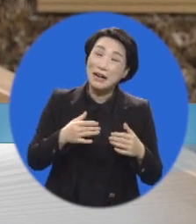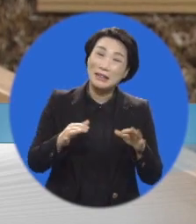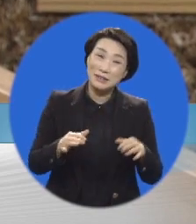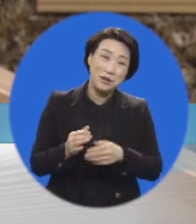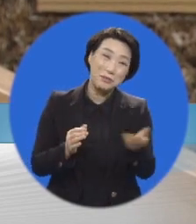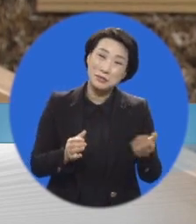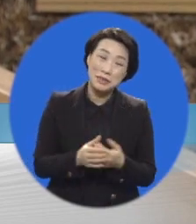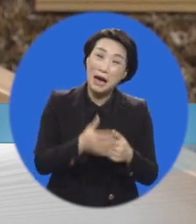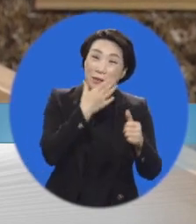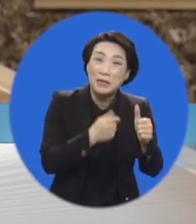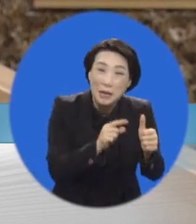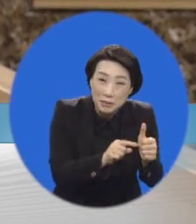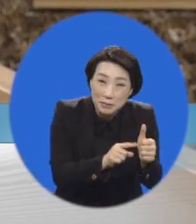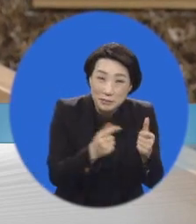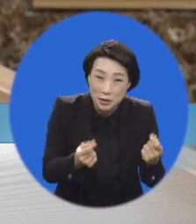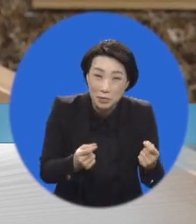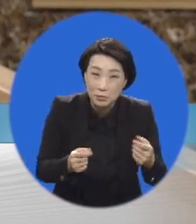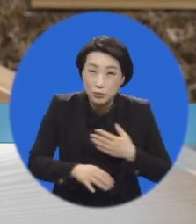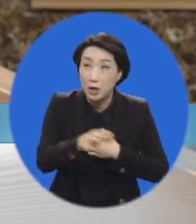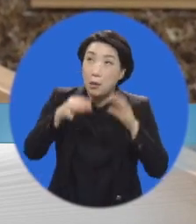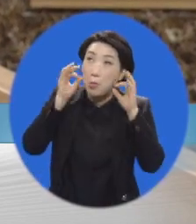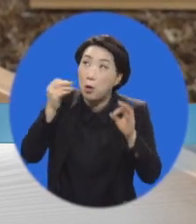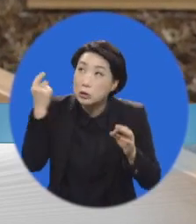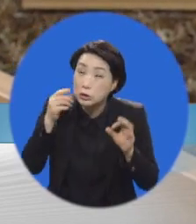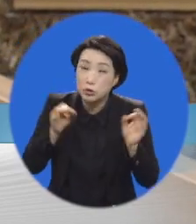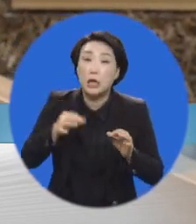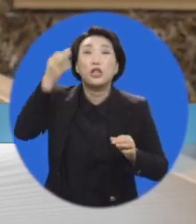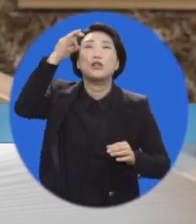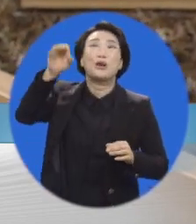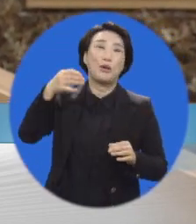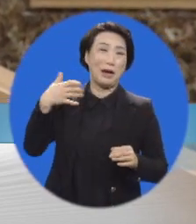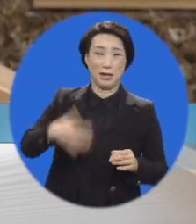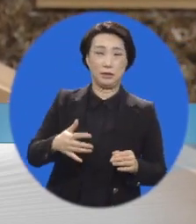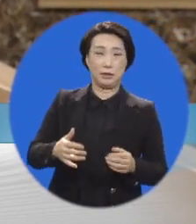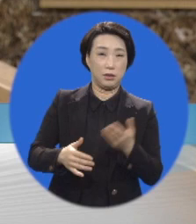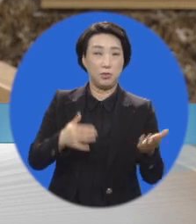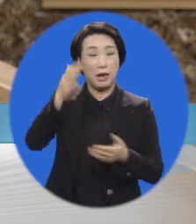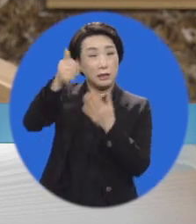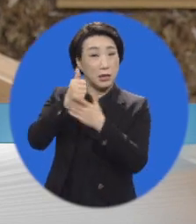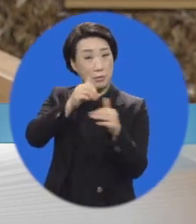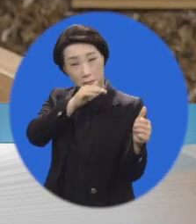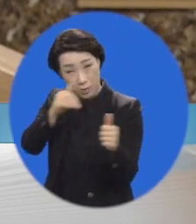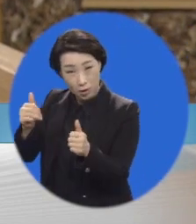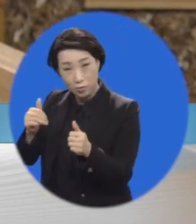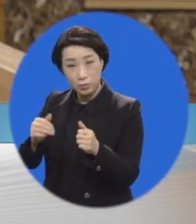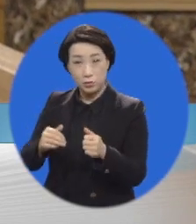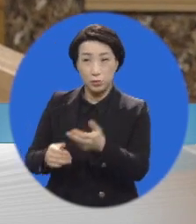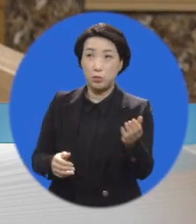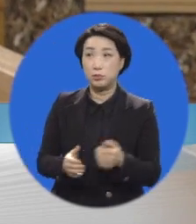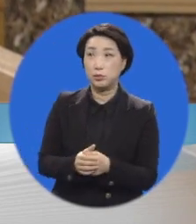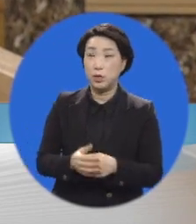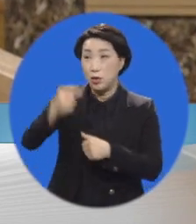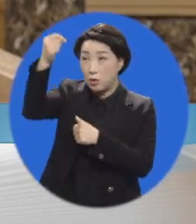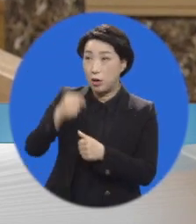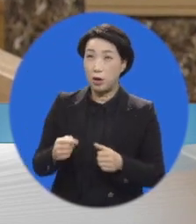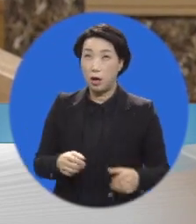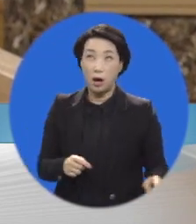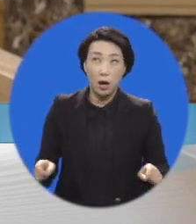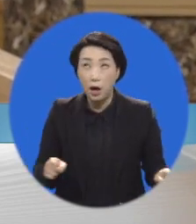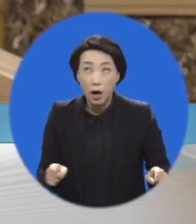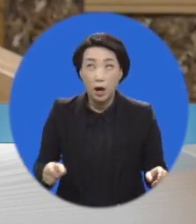아브라함처럼 듣자마자 인정을 못하니까 하나님이 가라고 오라고 이래라 저래라도 우물쭈물 우물쭈물이야